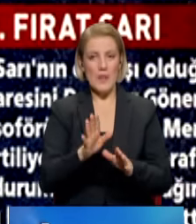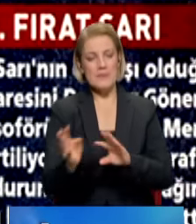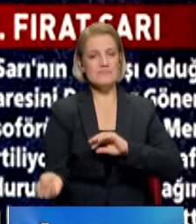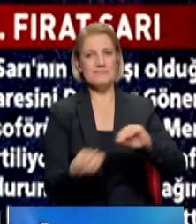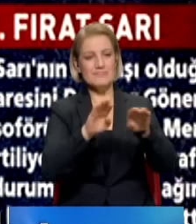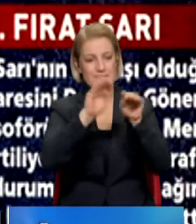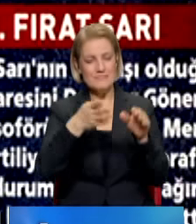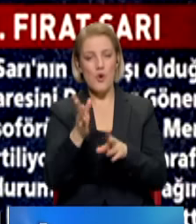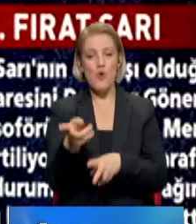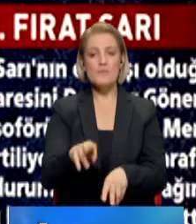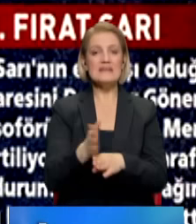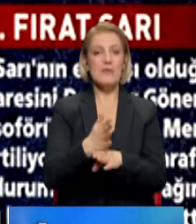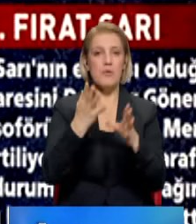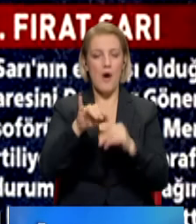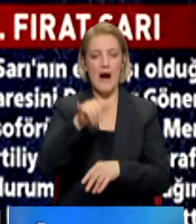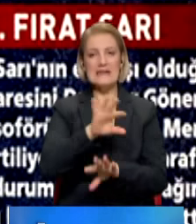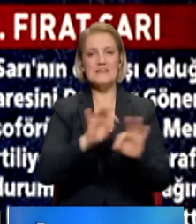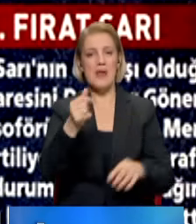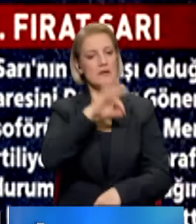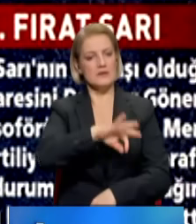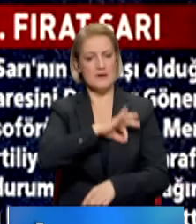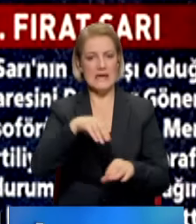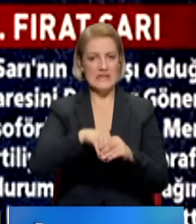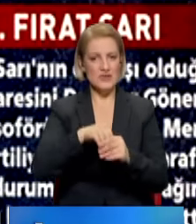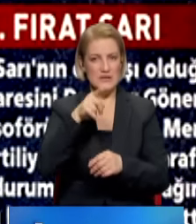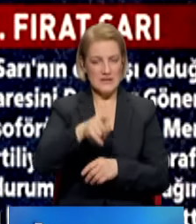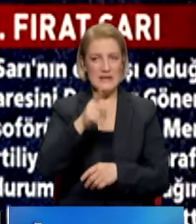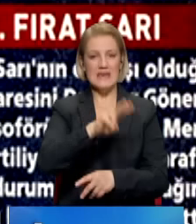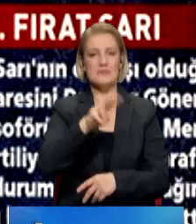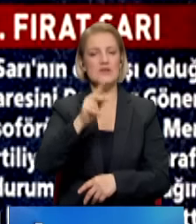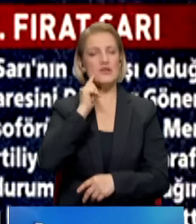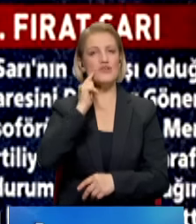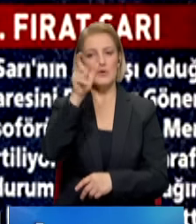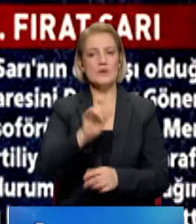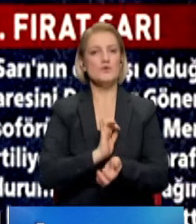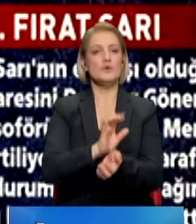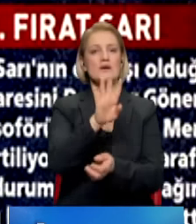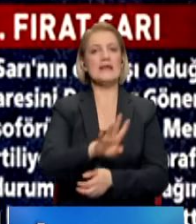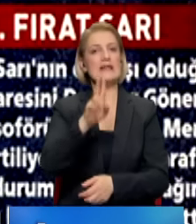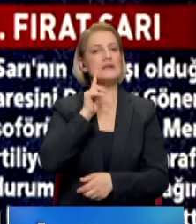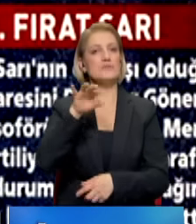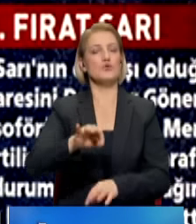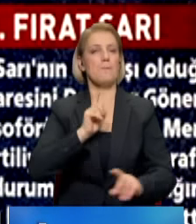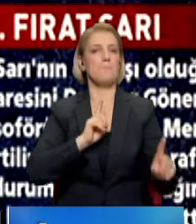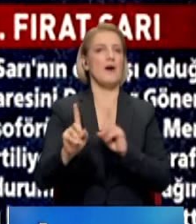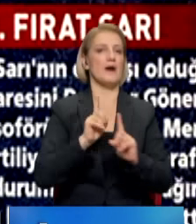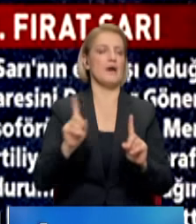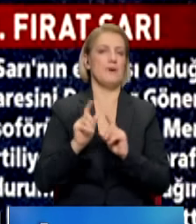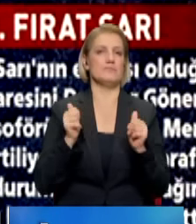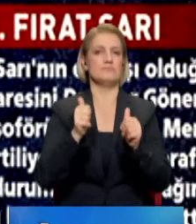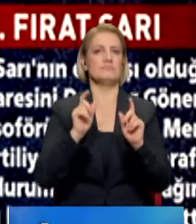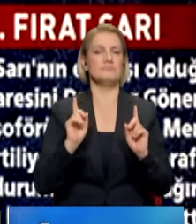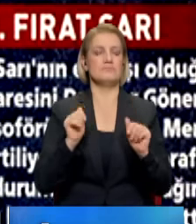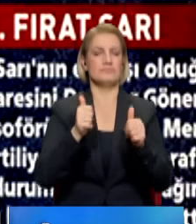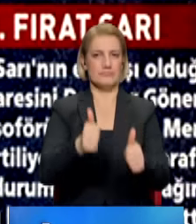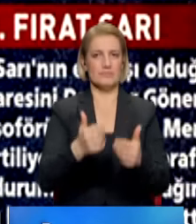edip ölümlerine neden oldukları ve haksız kazanç sağladıkları iddia edilen 22'si tutuklu 47 sanık bugün yargı karşısına